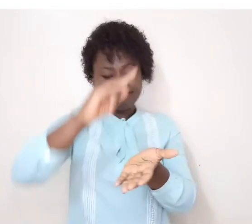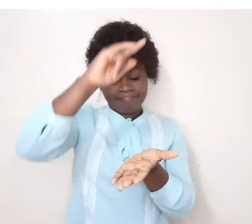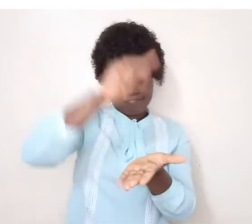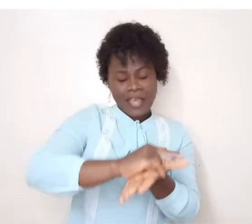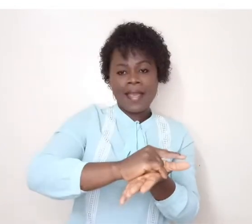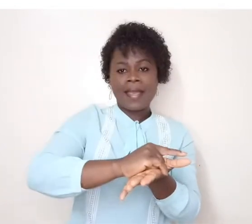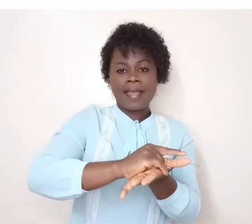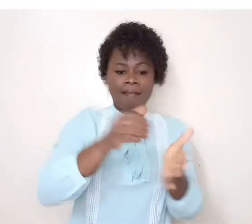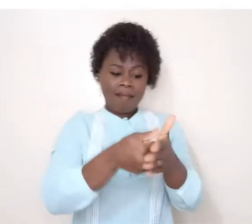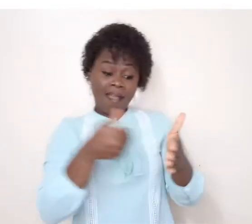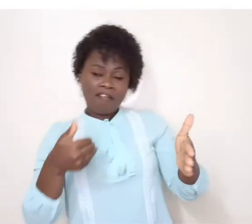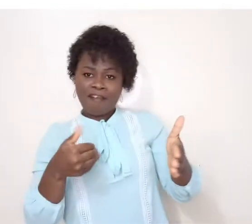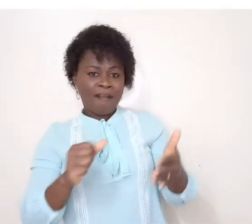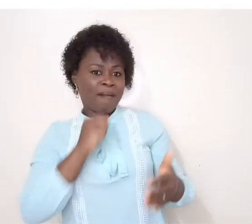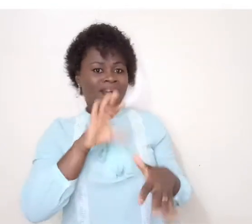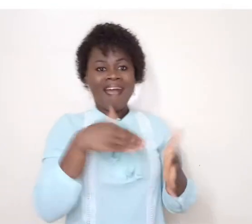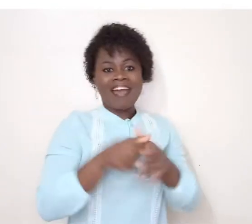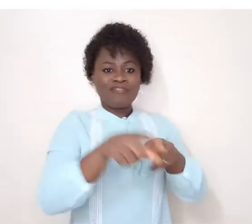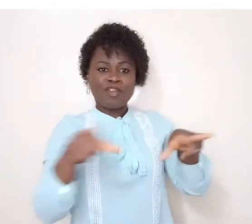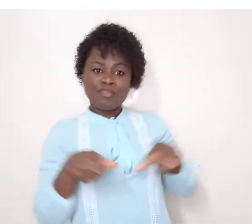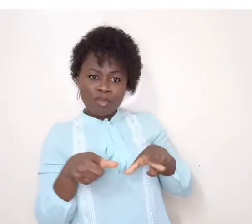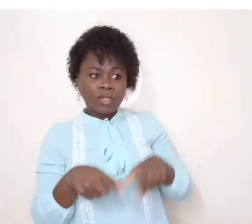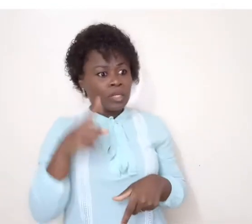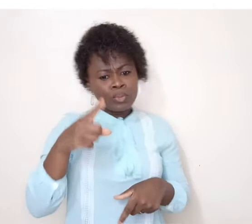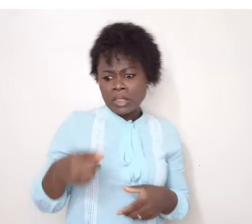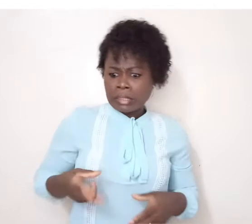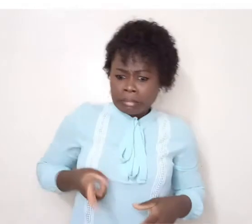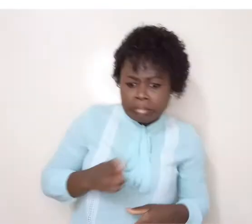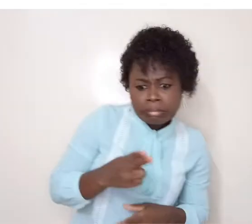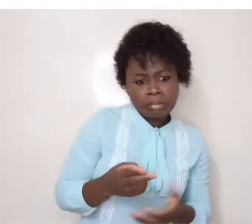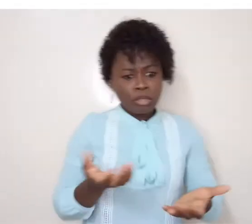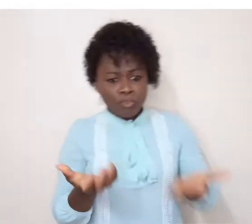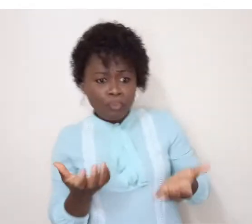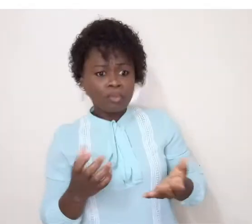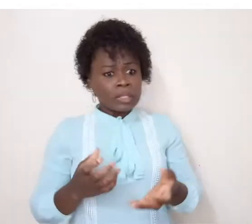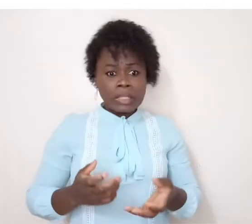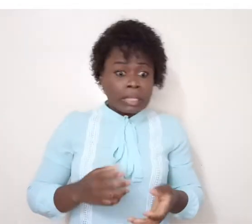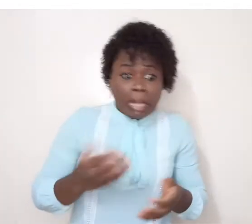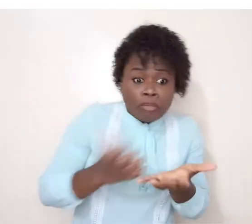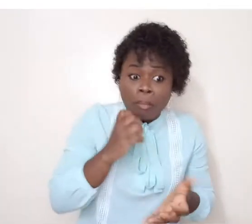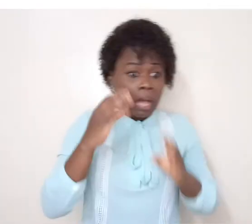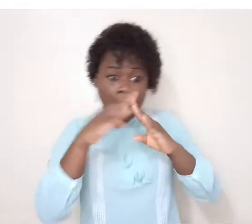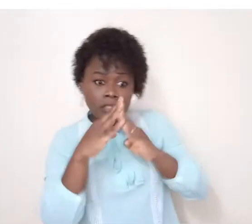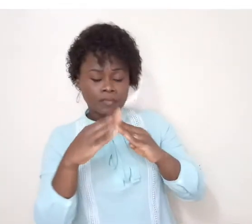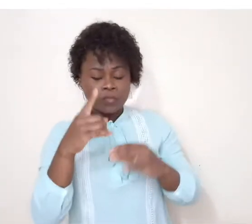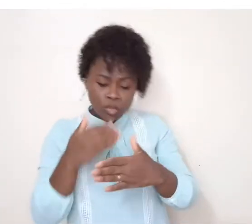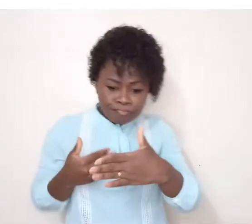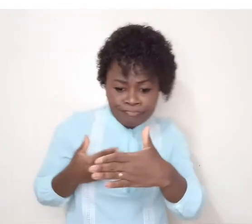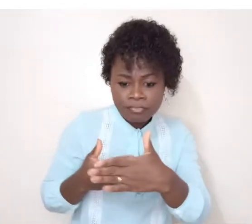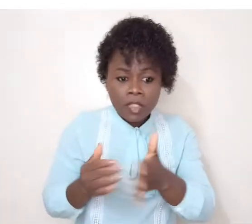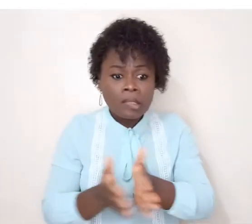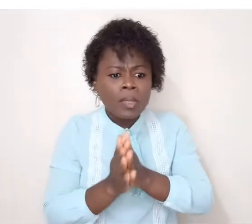à l'idée d'arriver en retard à la conférence, il se renseigne immédiatement auprès de l'agence de voyage.